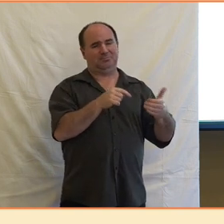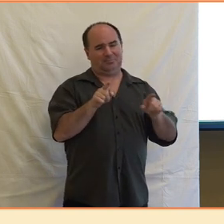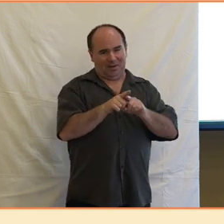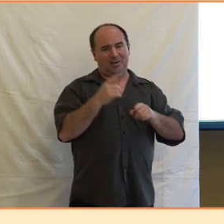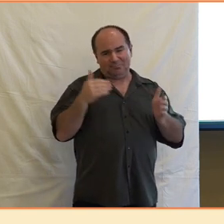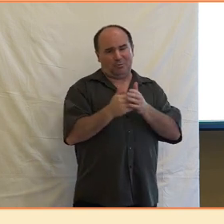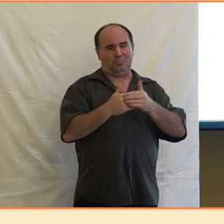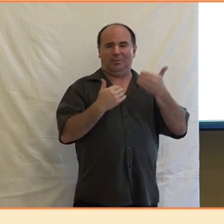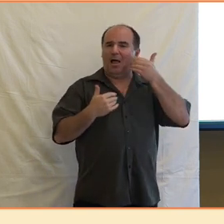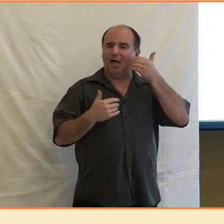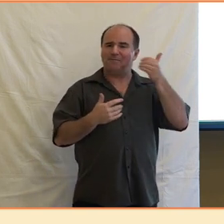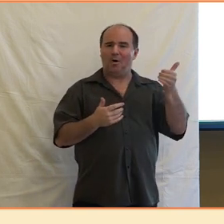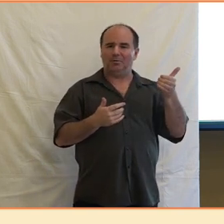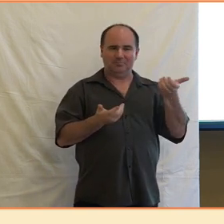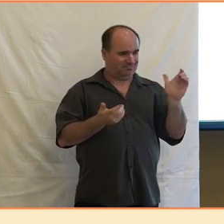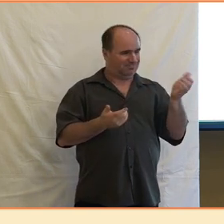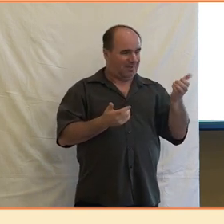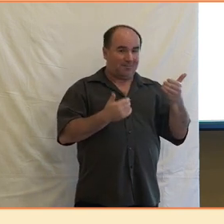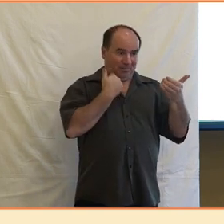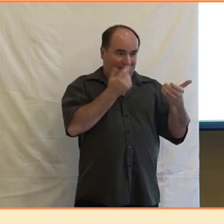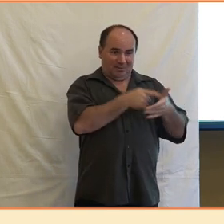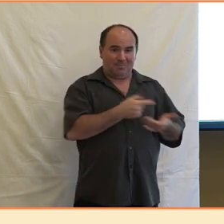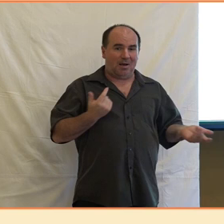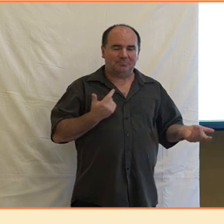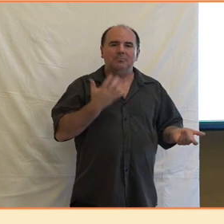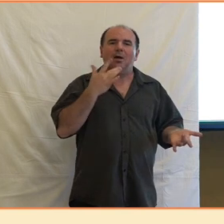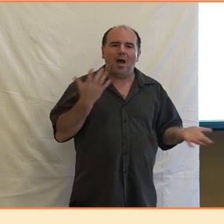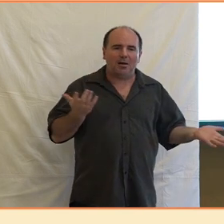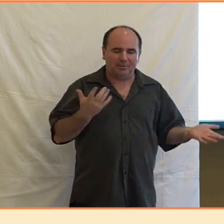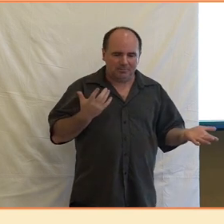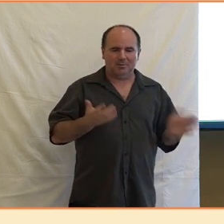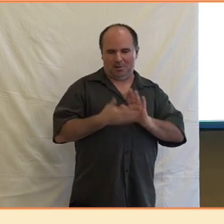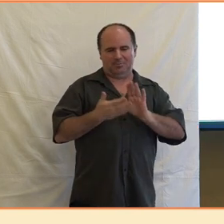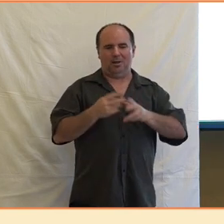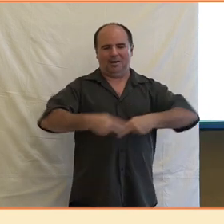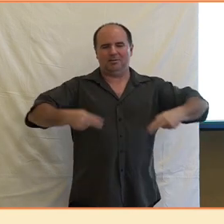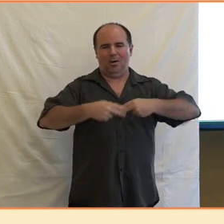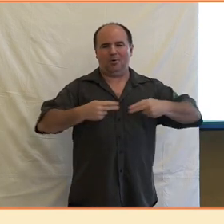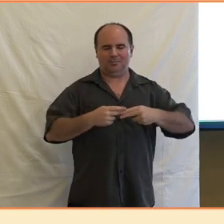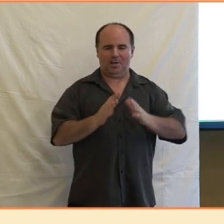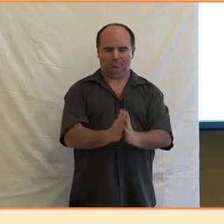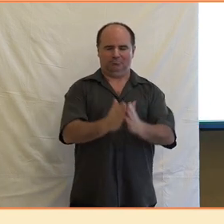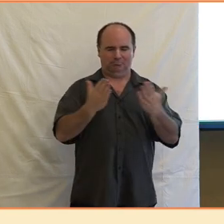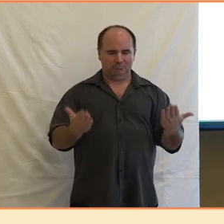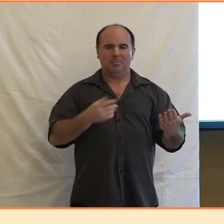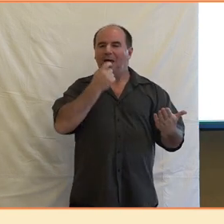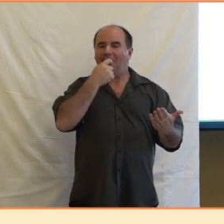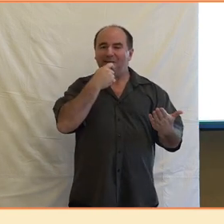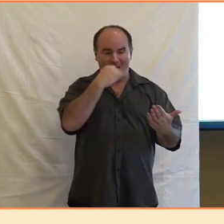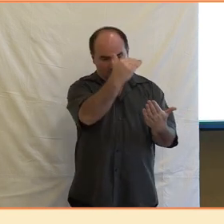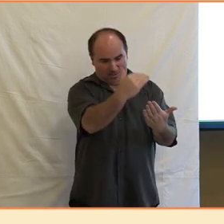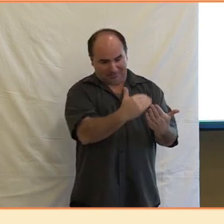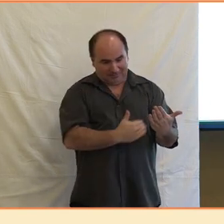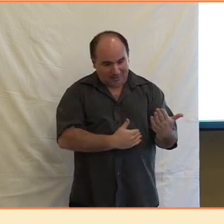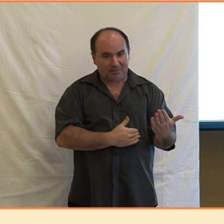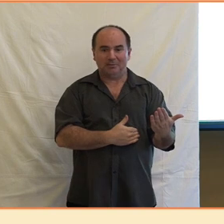a pokud třeba jídelní lístky v restauracích jsou s tímto způsobem zpracované a už nemáte dostupné běžné jídelní lístky,